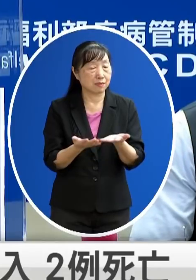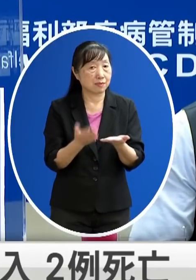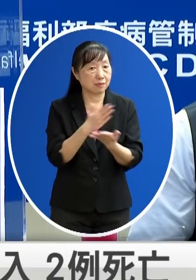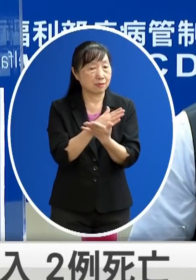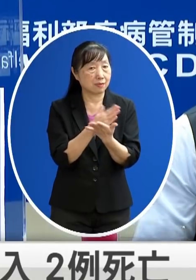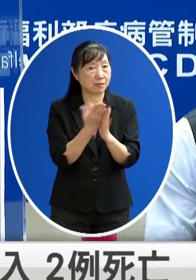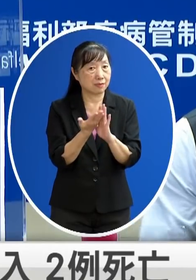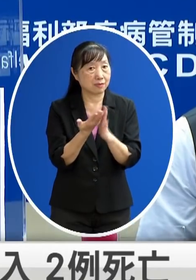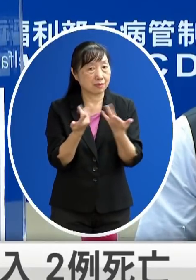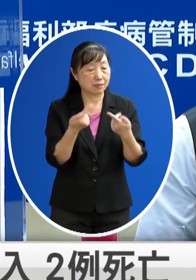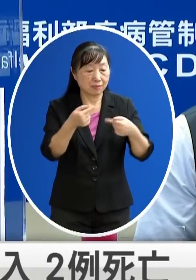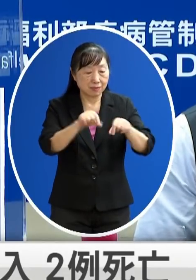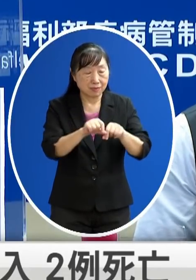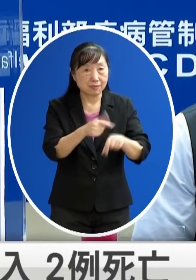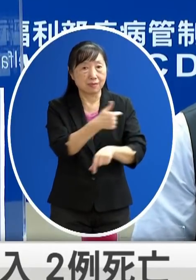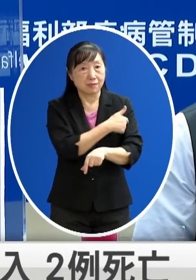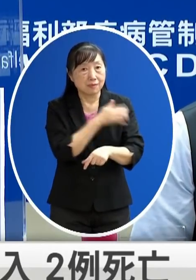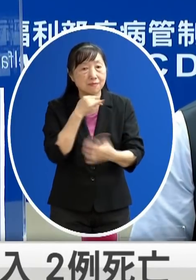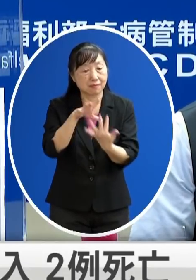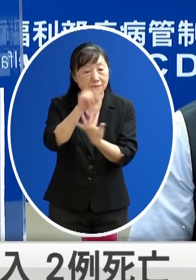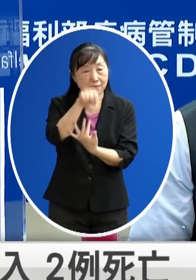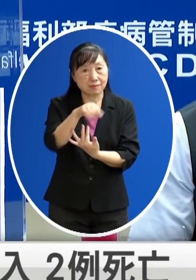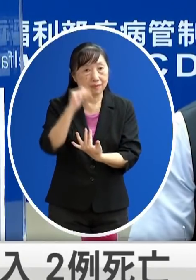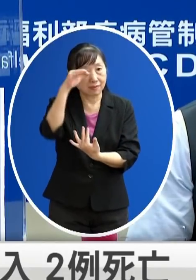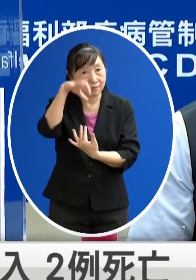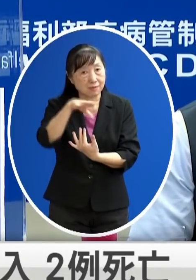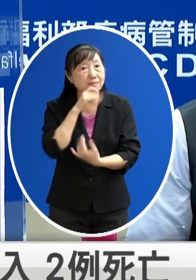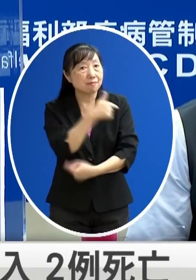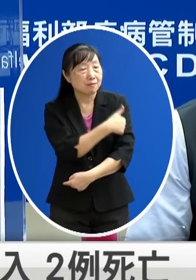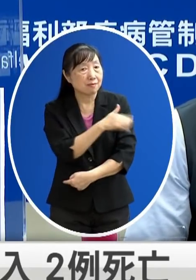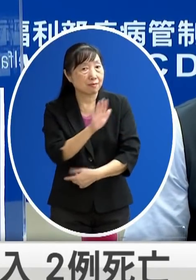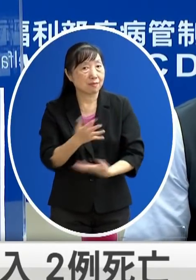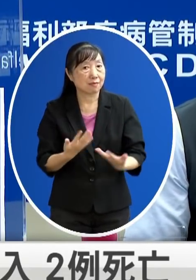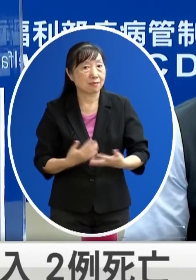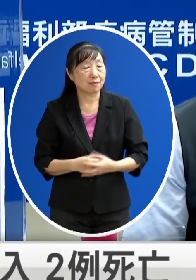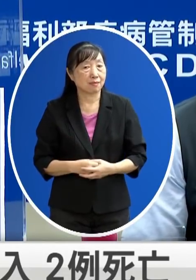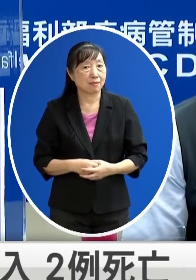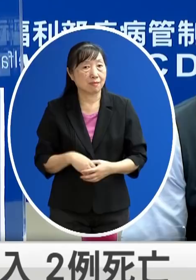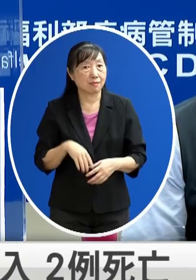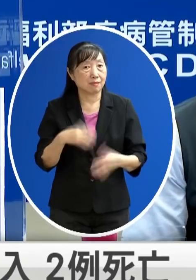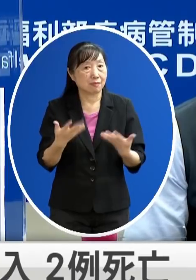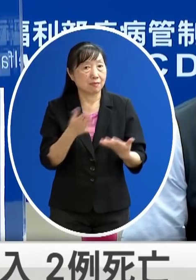种混的或是单独选择高端的目前大概有